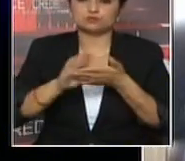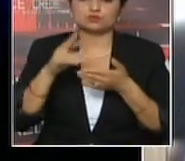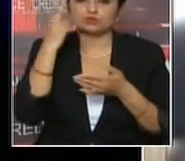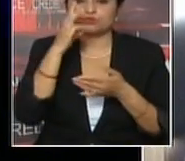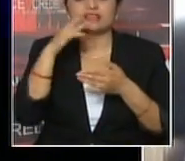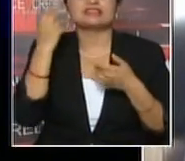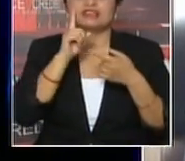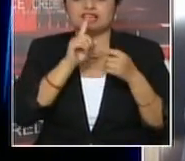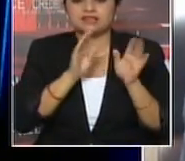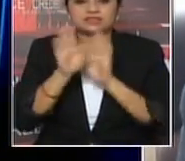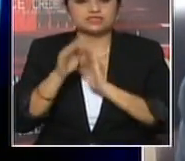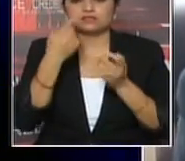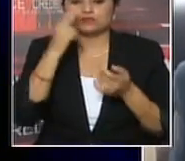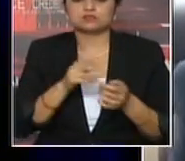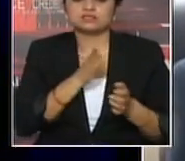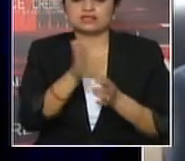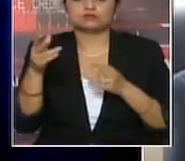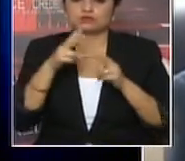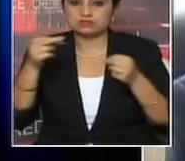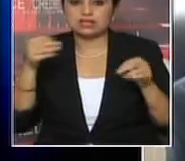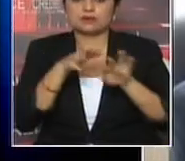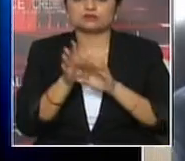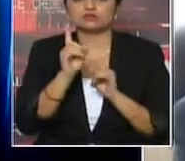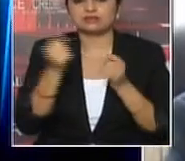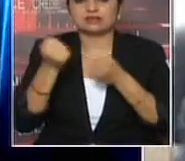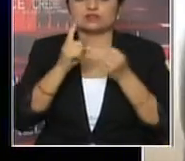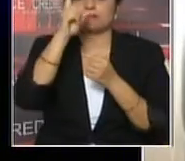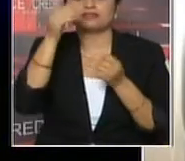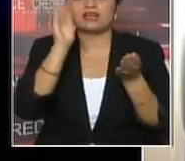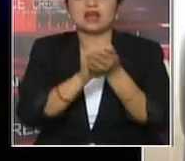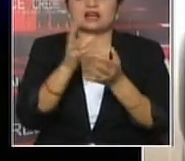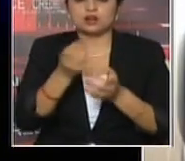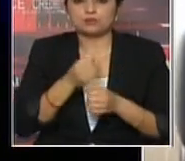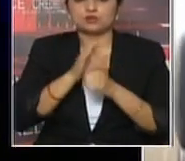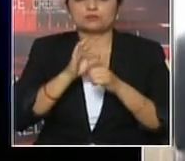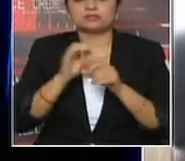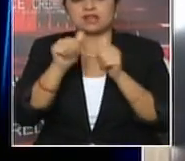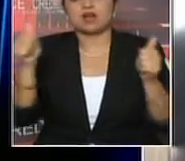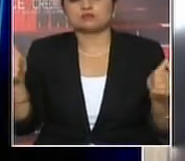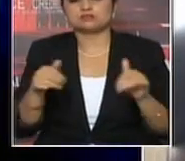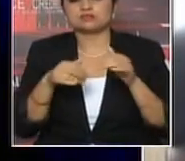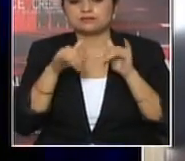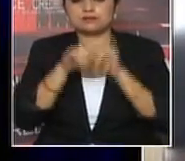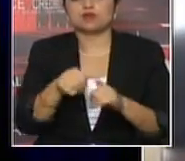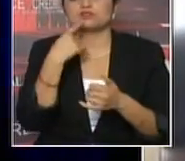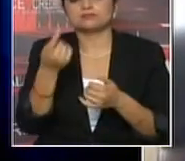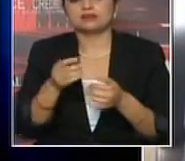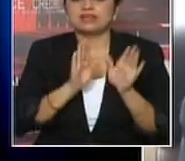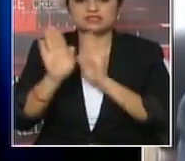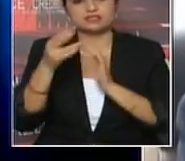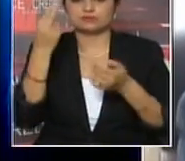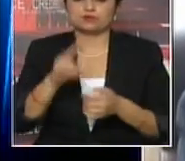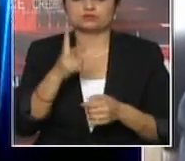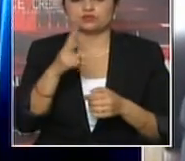निर्देशन भएको छ भन्दा, यात्रुका झिटी गुन्टा छतमा राख्न पाउने व्यवस्था अनुसार गर्नु गराउनु भन्ने निर्देशन भएको छ।